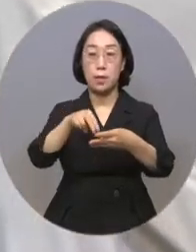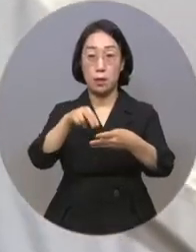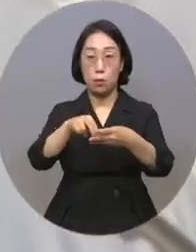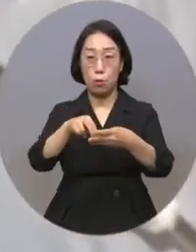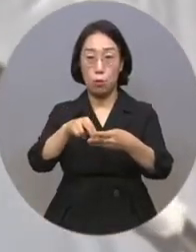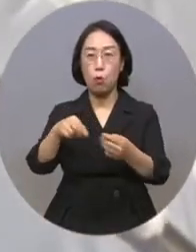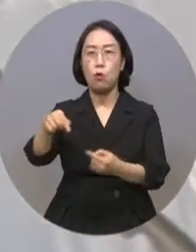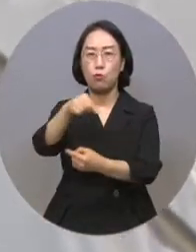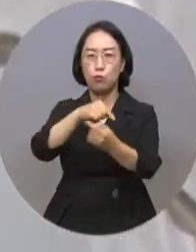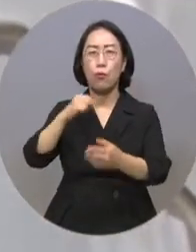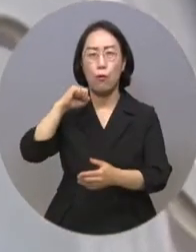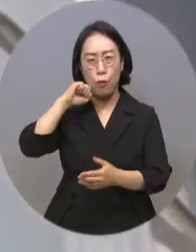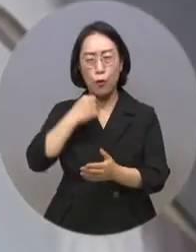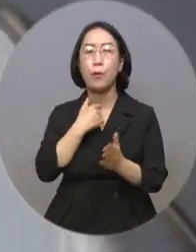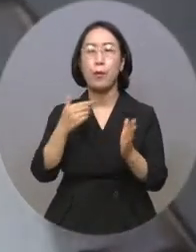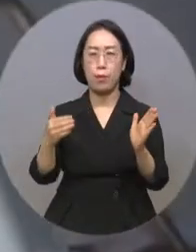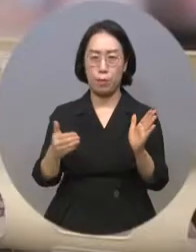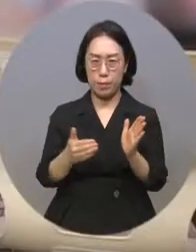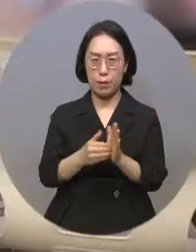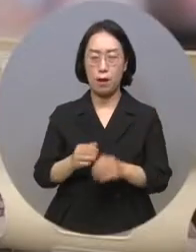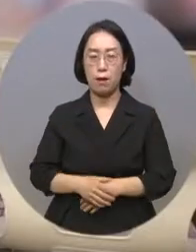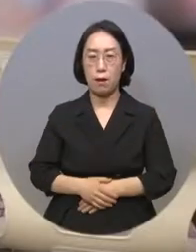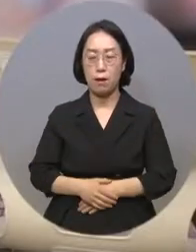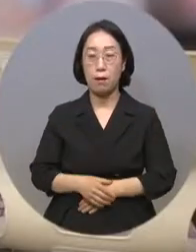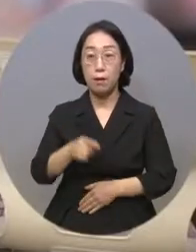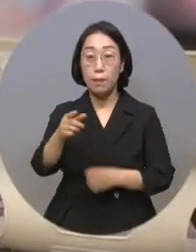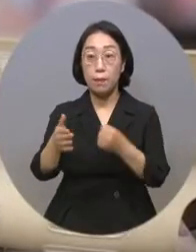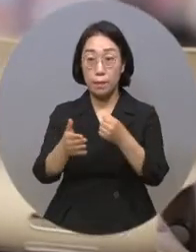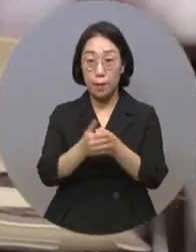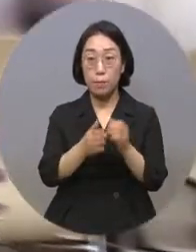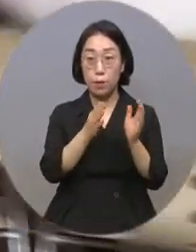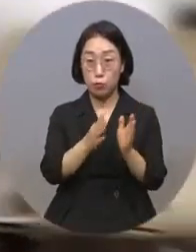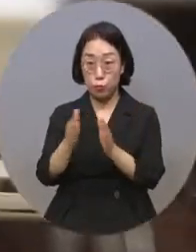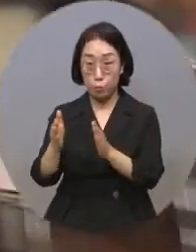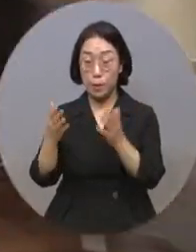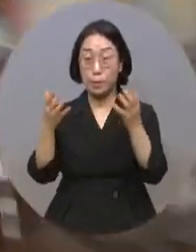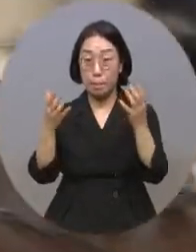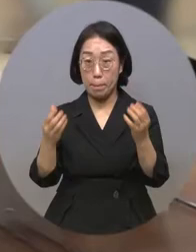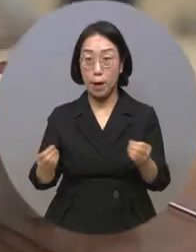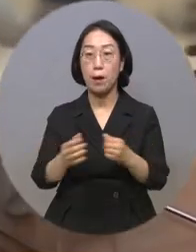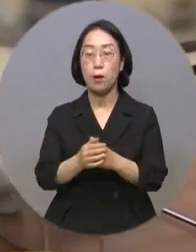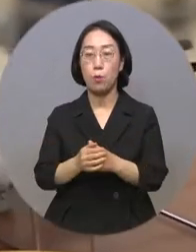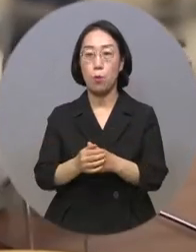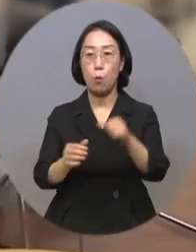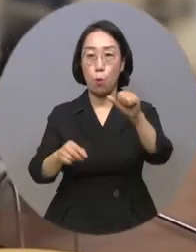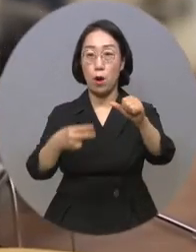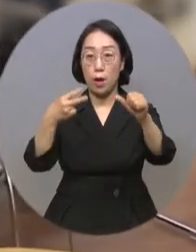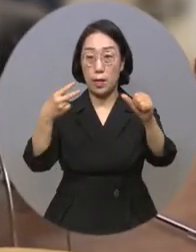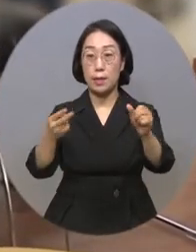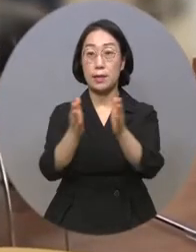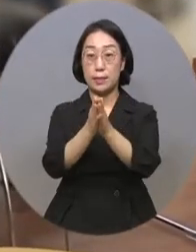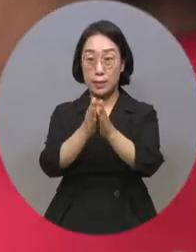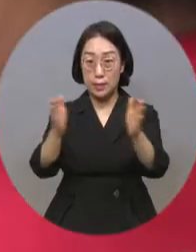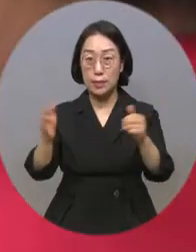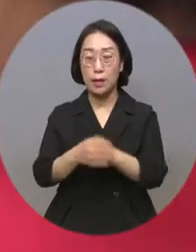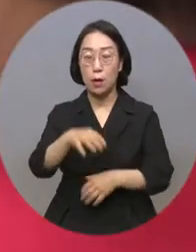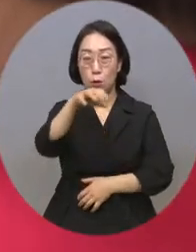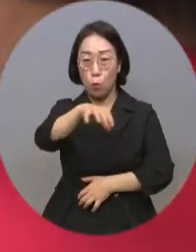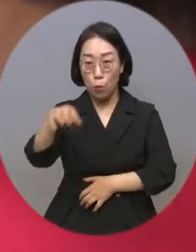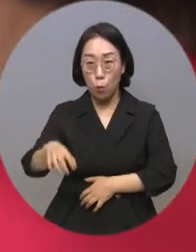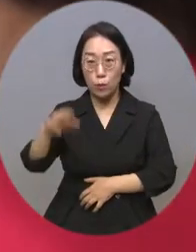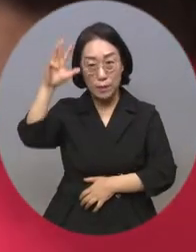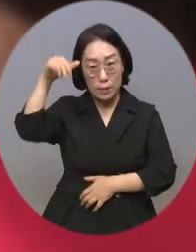운영이 어려워졌습니다. 이에 준비기간을 거쳐 이번 달 2일 전국 256개